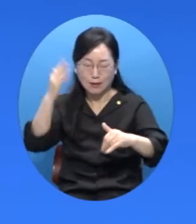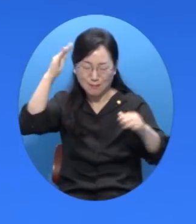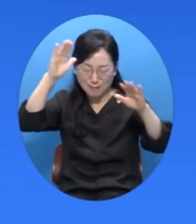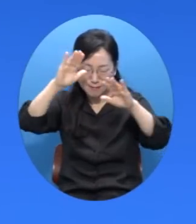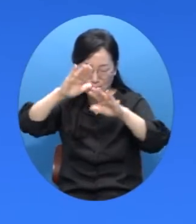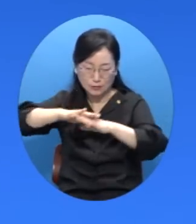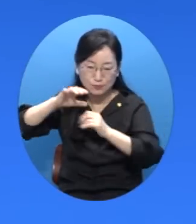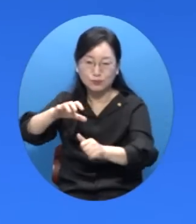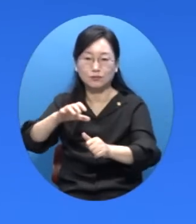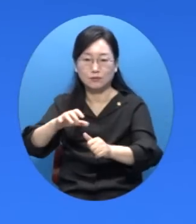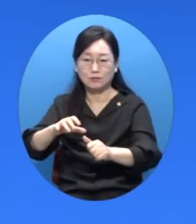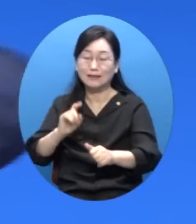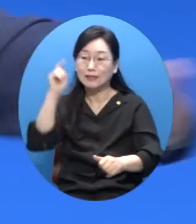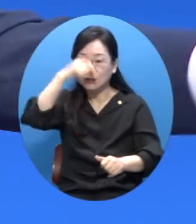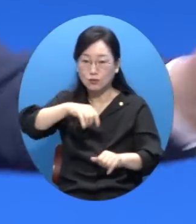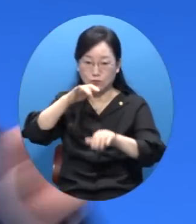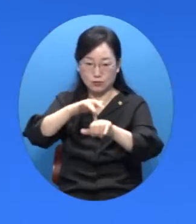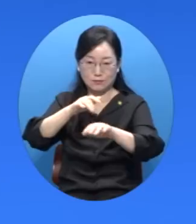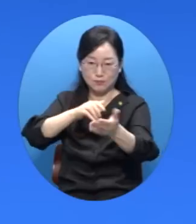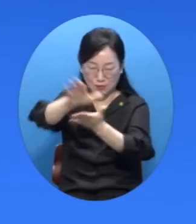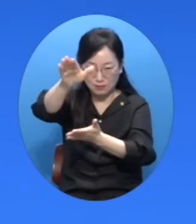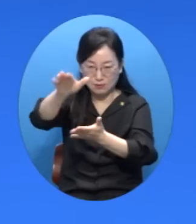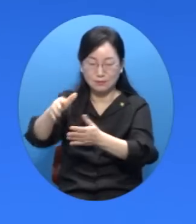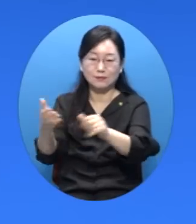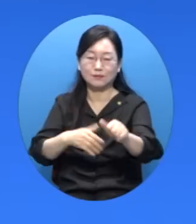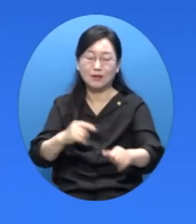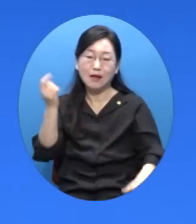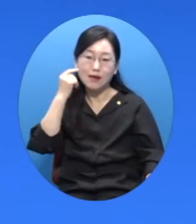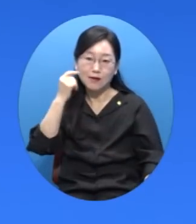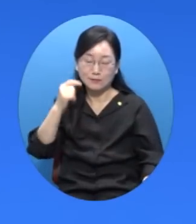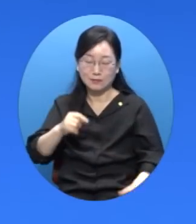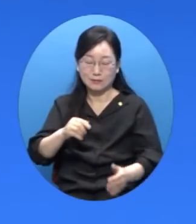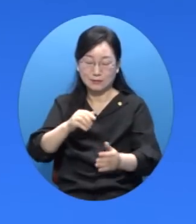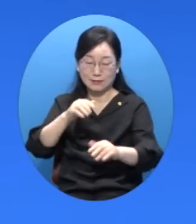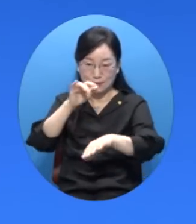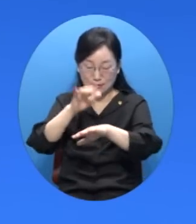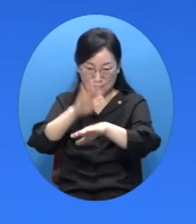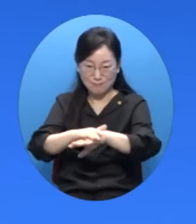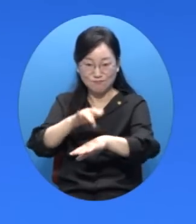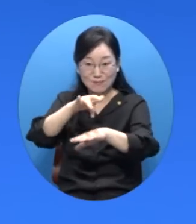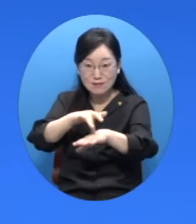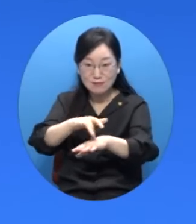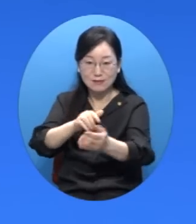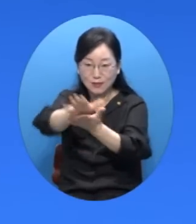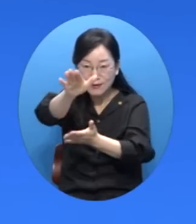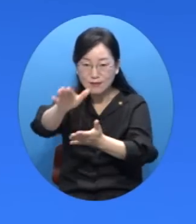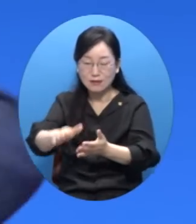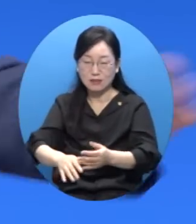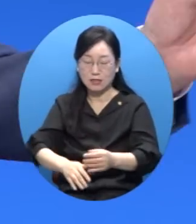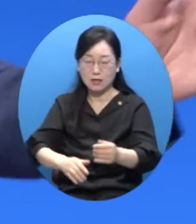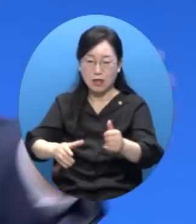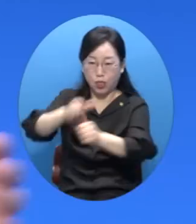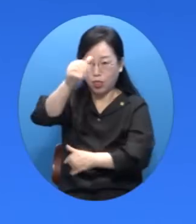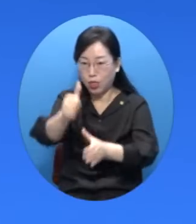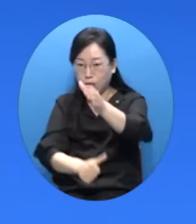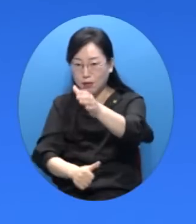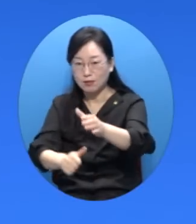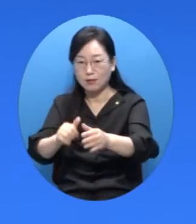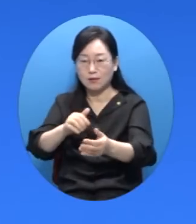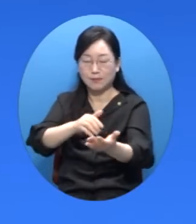것입니다. 이 더러운 귀신을 쫓아내야 되는 것입니다. 거짓말하는 영을 쫓아내야 되는 것입니다. 남을 물고 뜨고 참소하는 영을 쫓아내야 되는